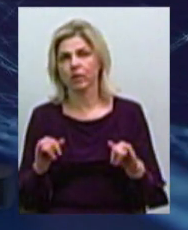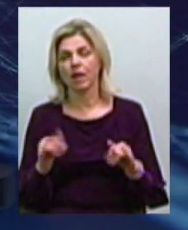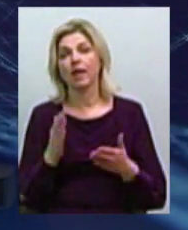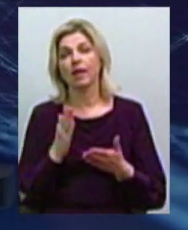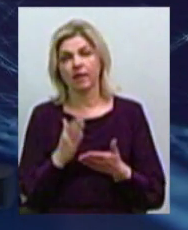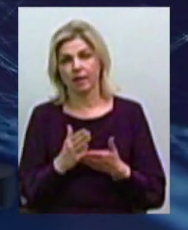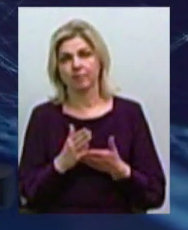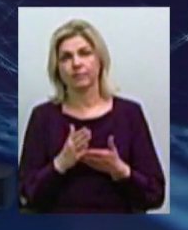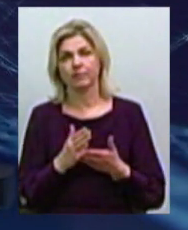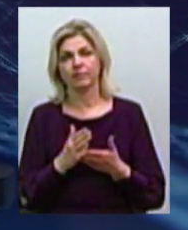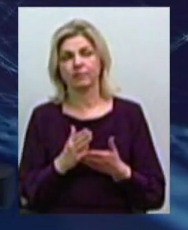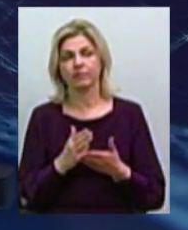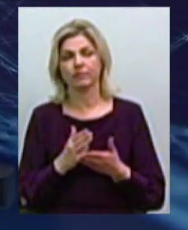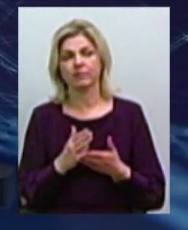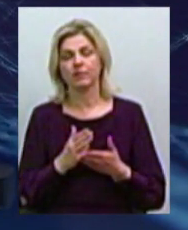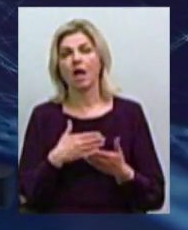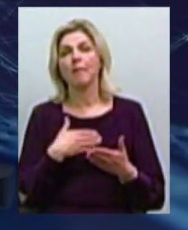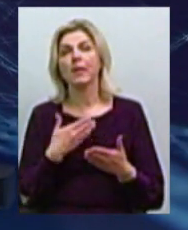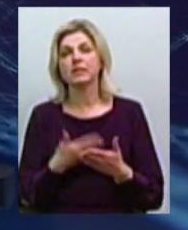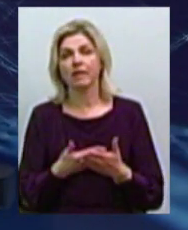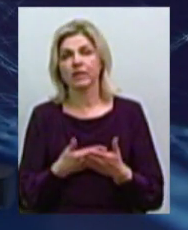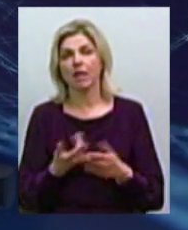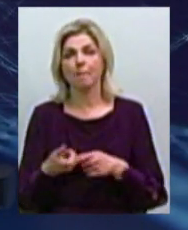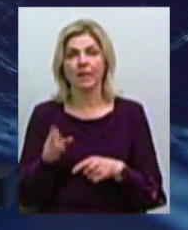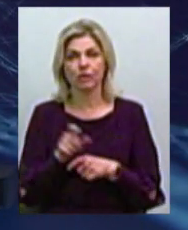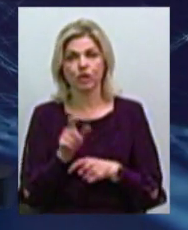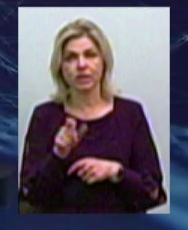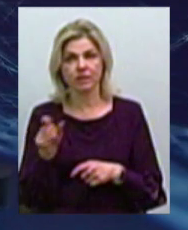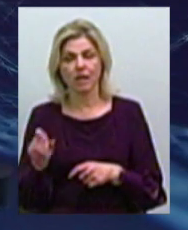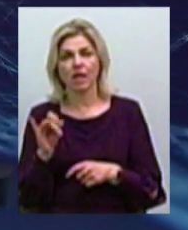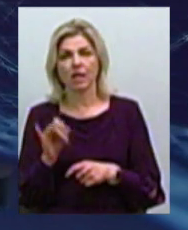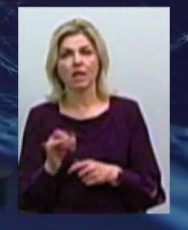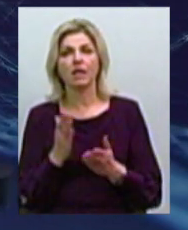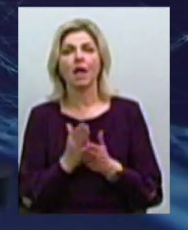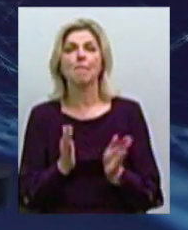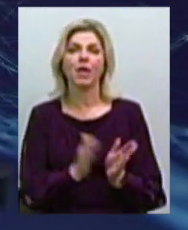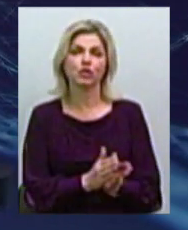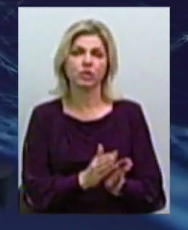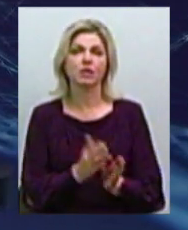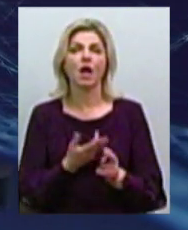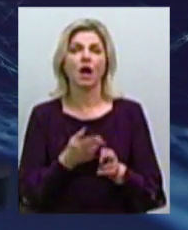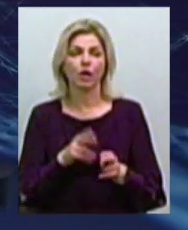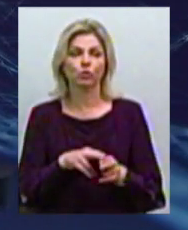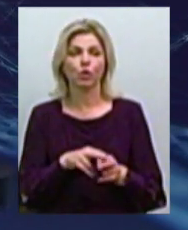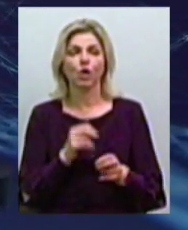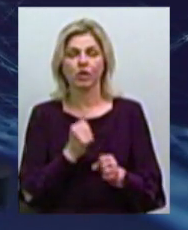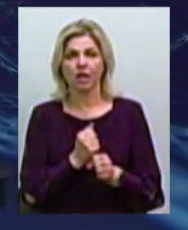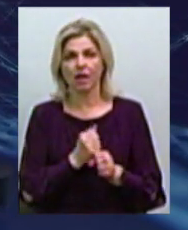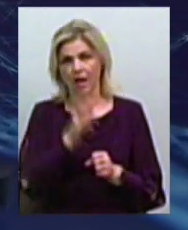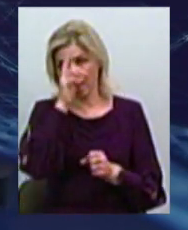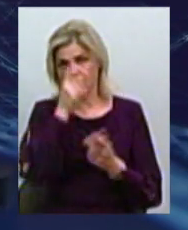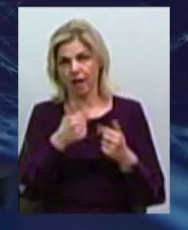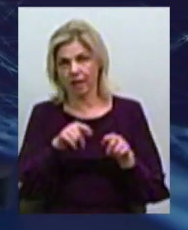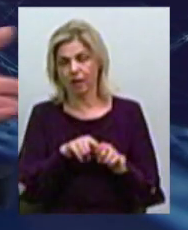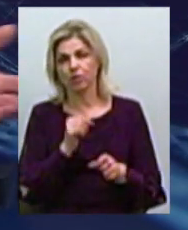Є пасивна, певною мірою пасивна більшість, і є пасіонарна меншість, яка, власне, і творить країну, творить